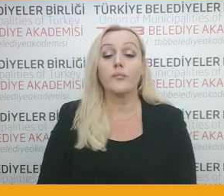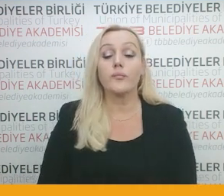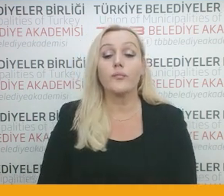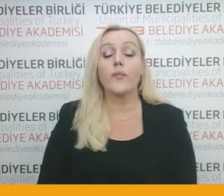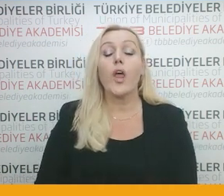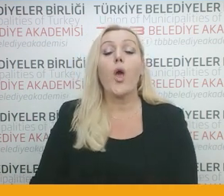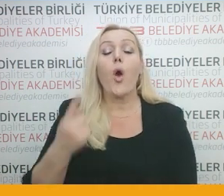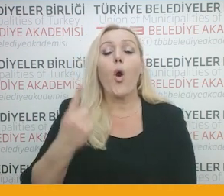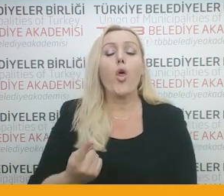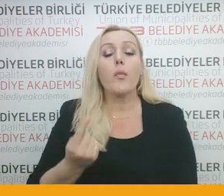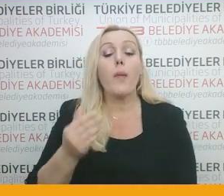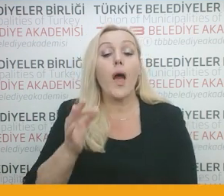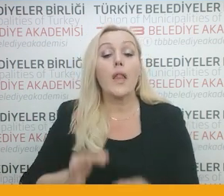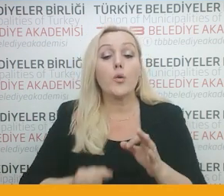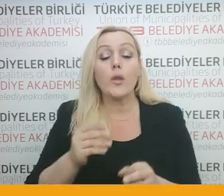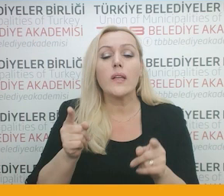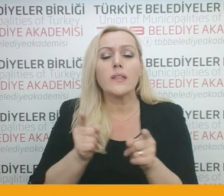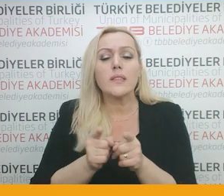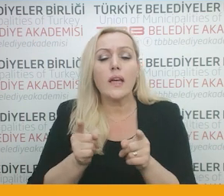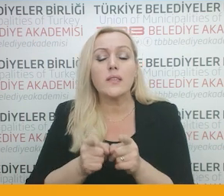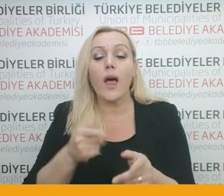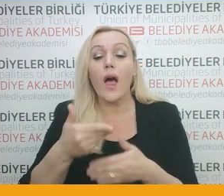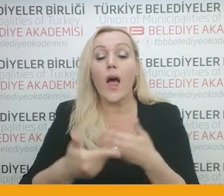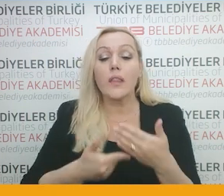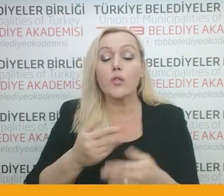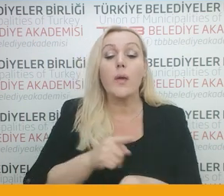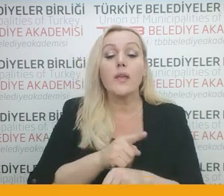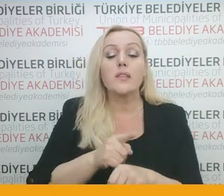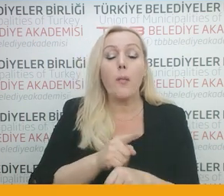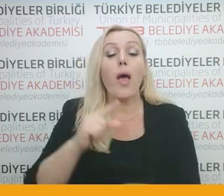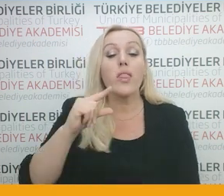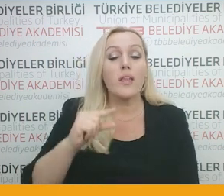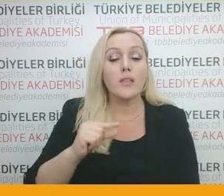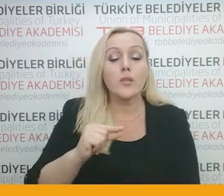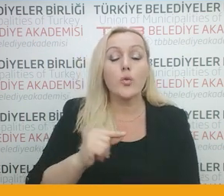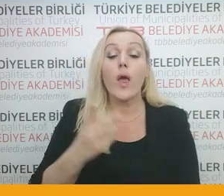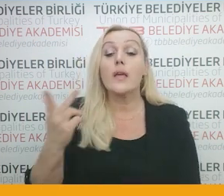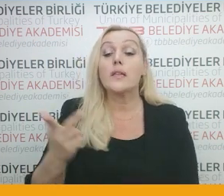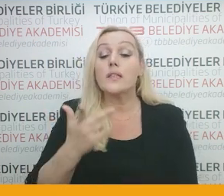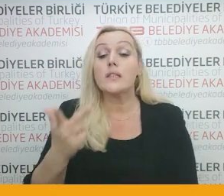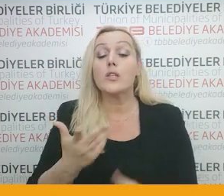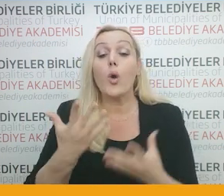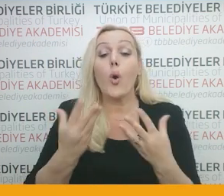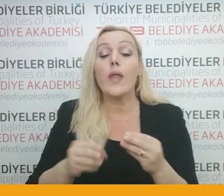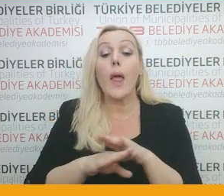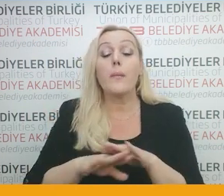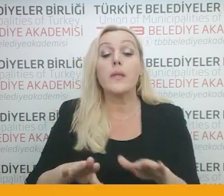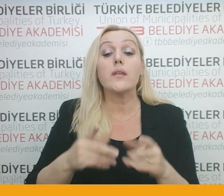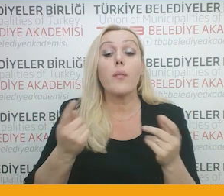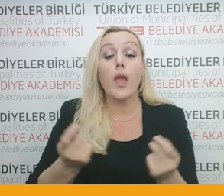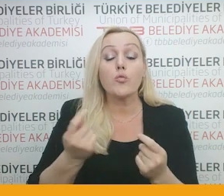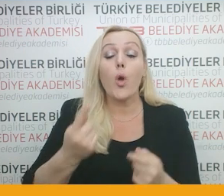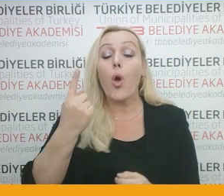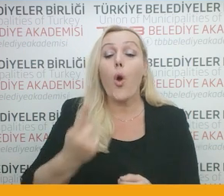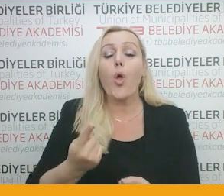Ön mali kontrol arkadaşlar kısa kısa geçiyorum. Zaman daralıyor. Hızlı bir şekilde bitirmeye çalışıyoruz. Ön